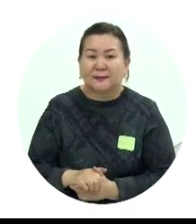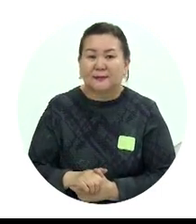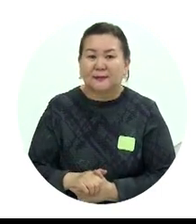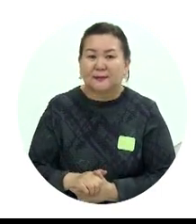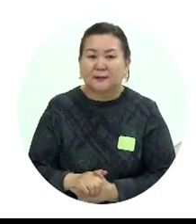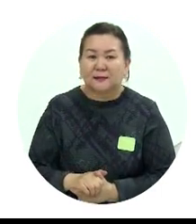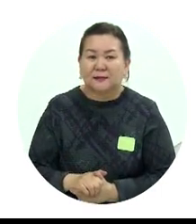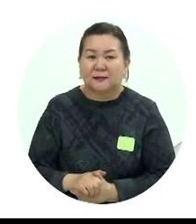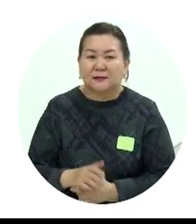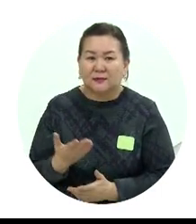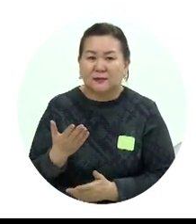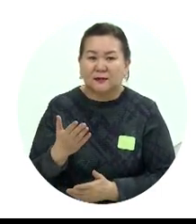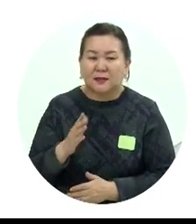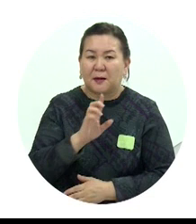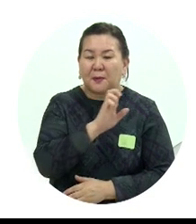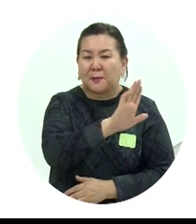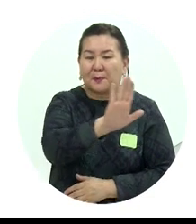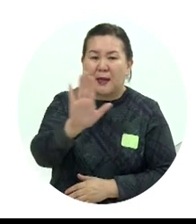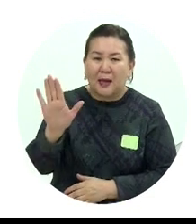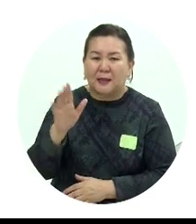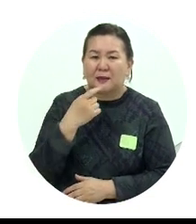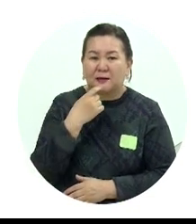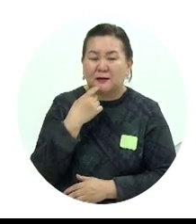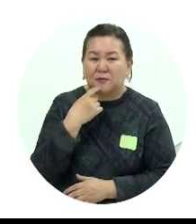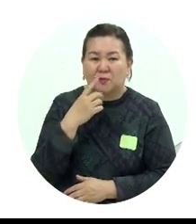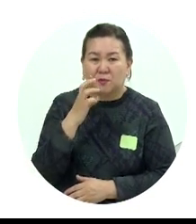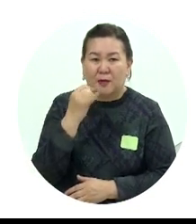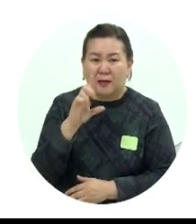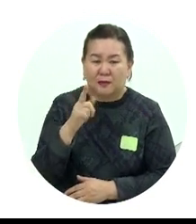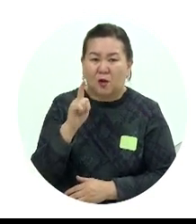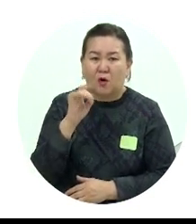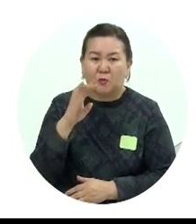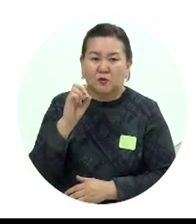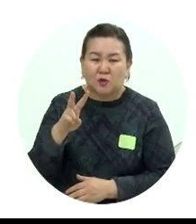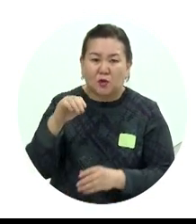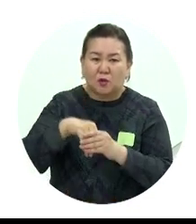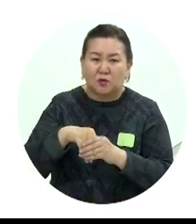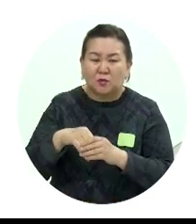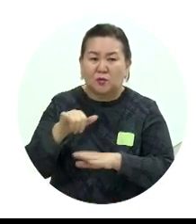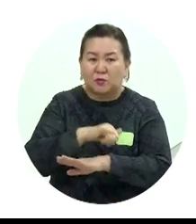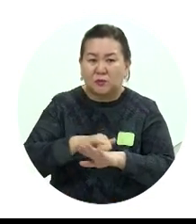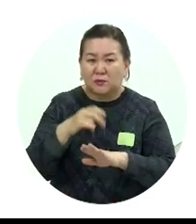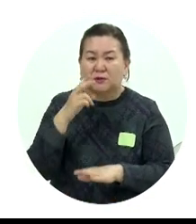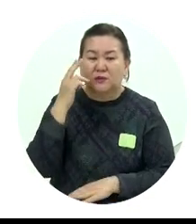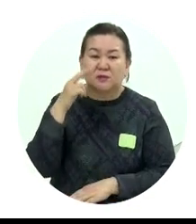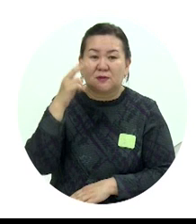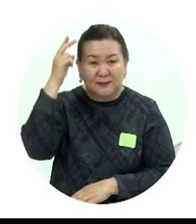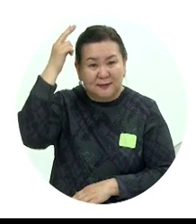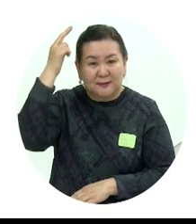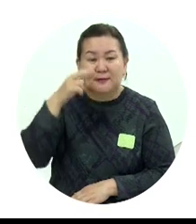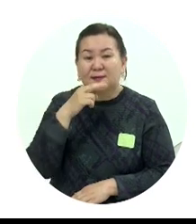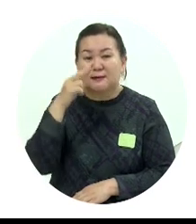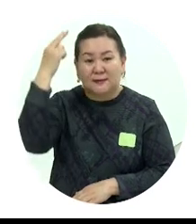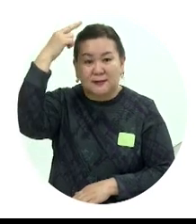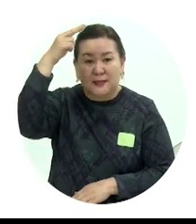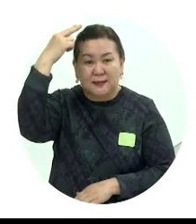за цэнхэр өнгөөр байгалийн хомсдолд орж байгаа усны хомсдолд орж байгаа улсуудыг харуулсан. За